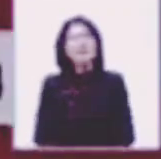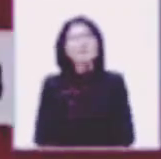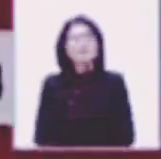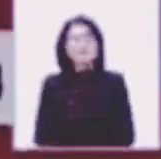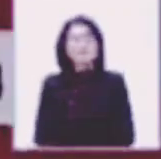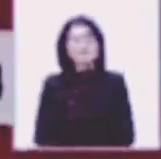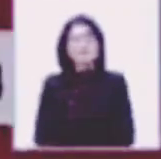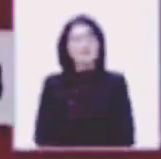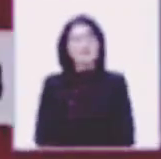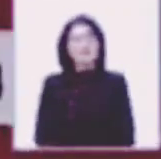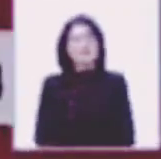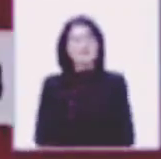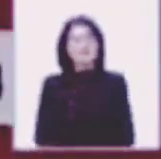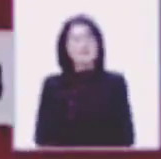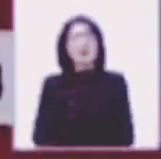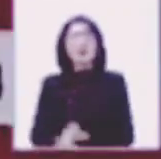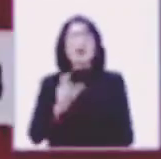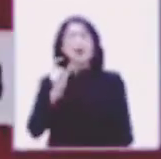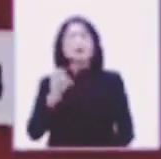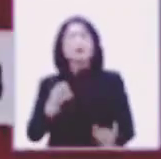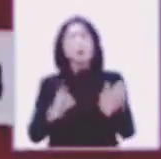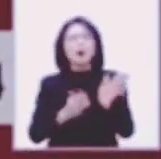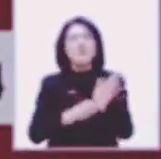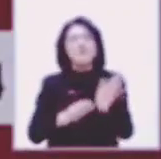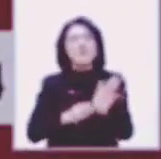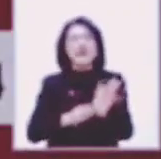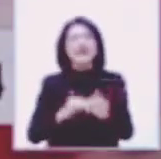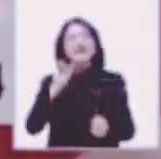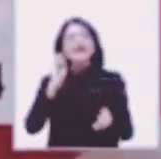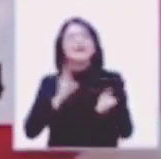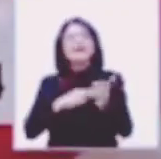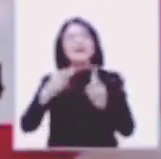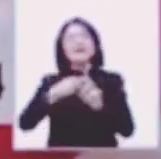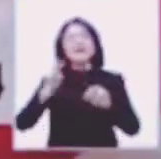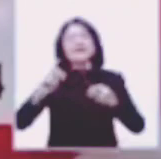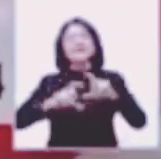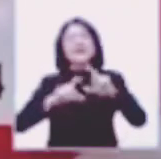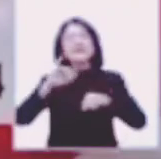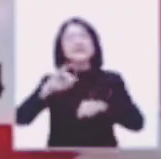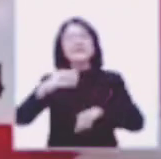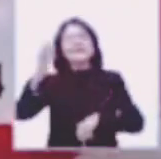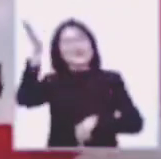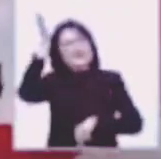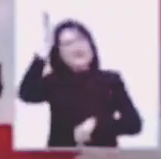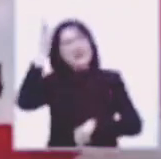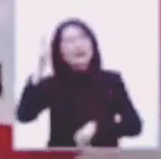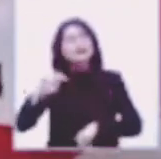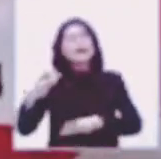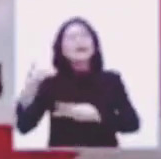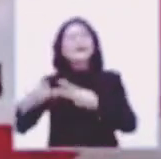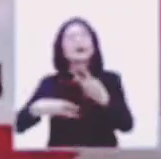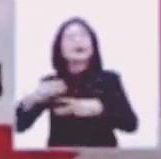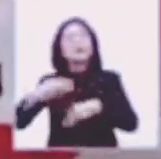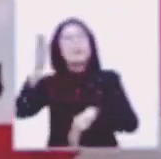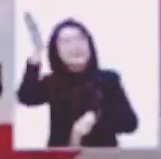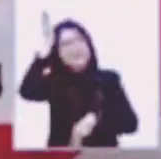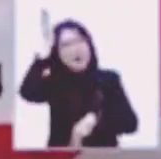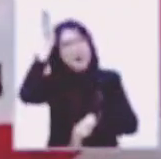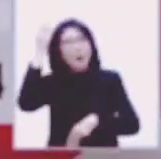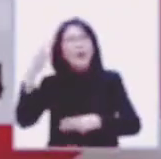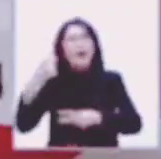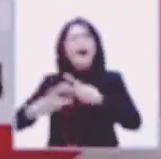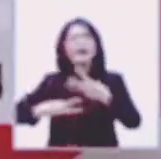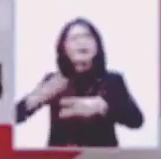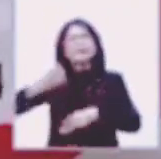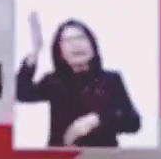Baik, untuk mengatasi inflasi hijau. Apa sih inflasi hijau? Itu kan ekonomi hijau. Ekonomi